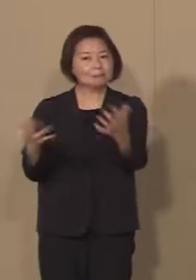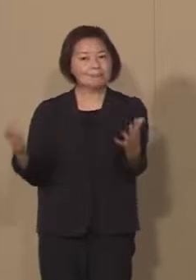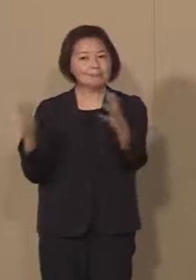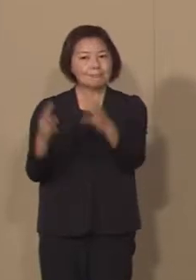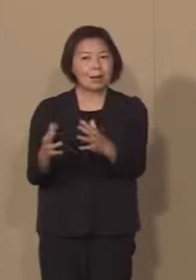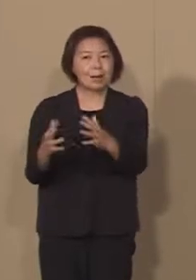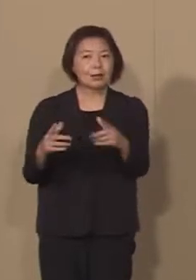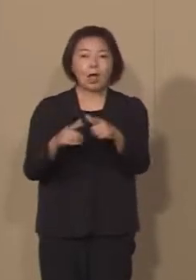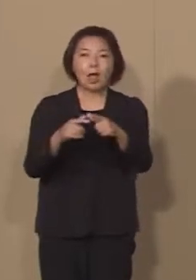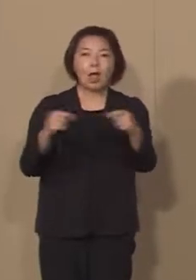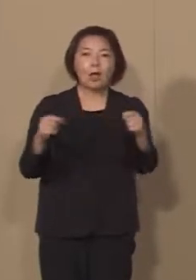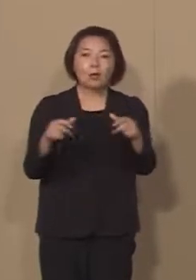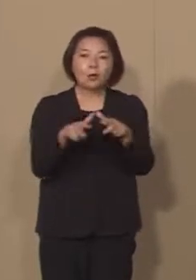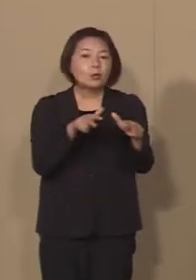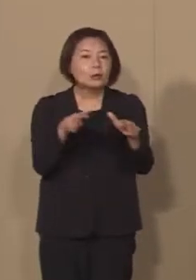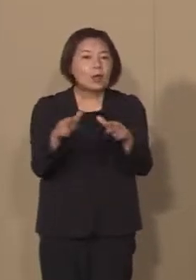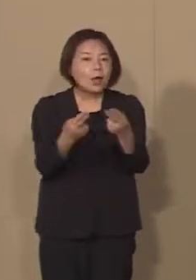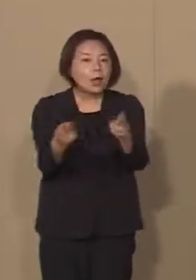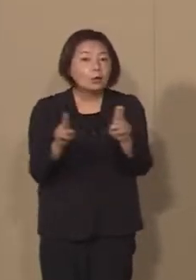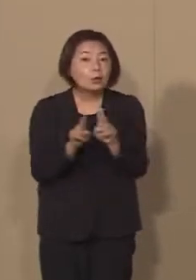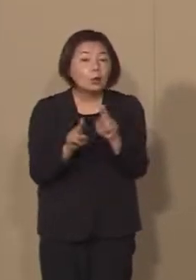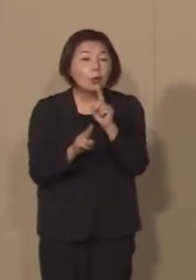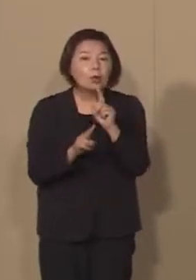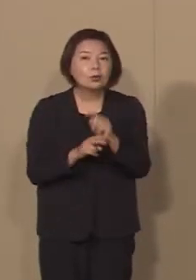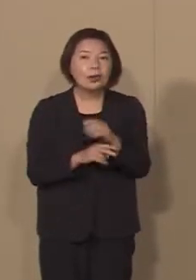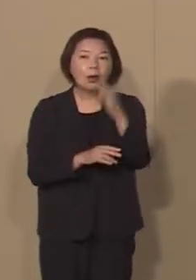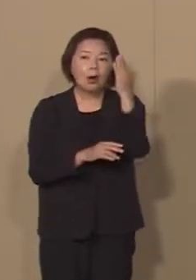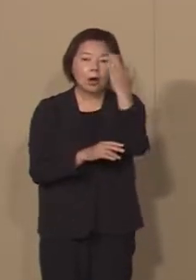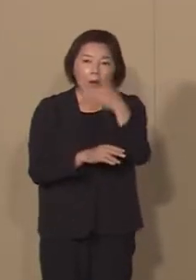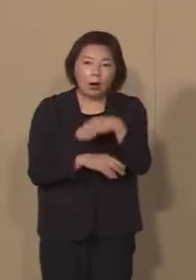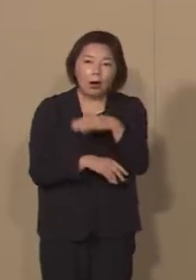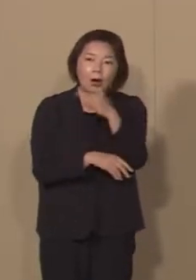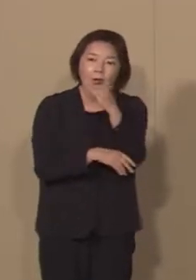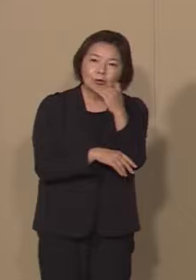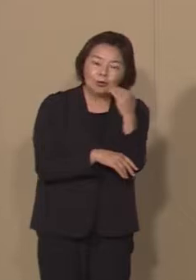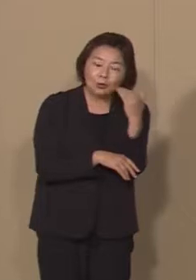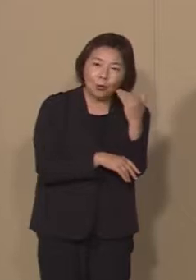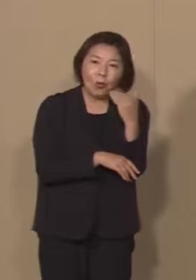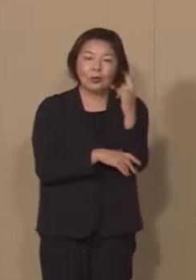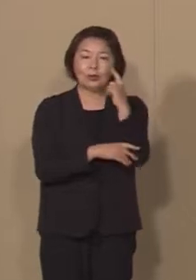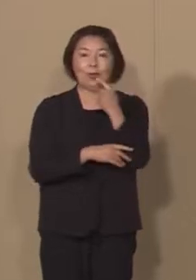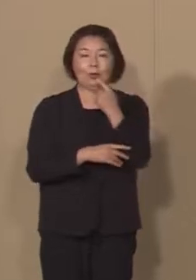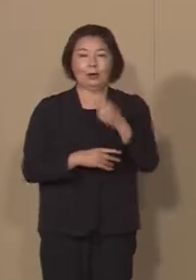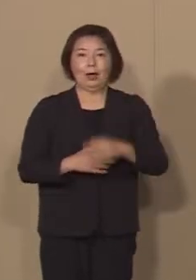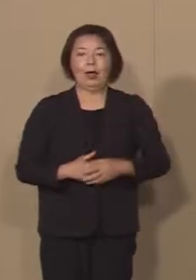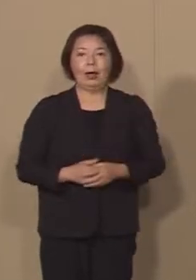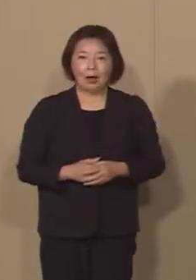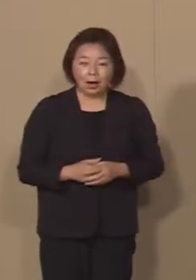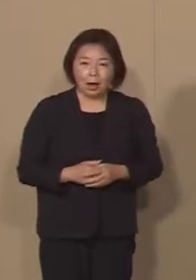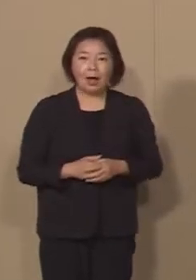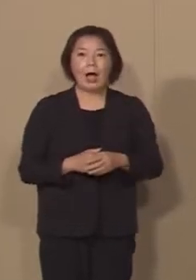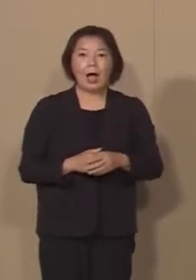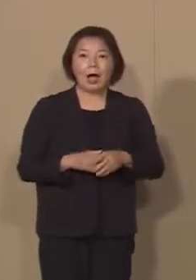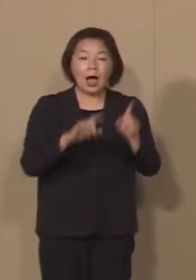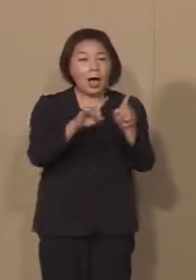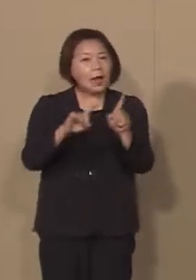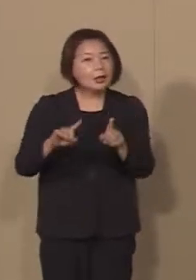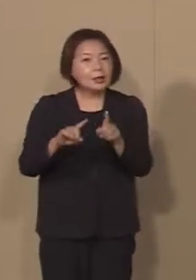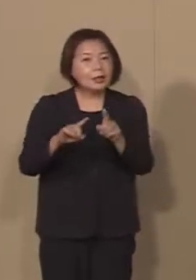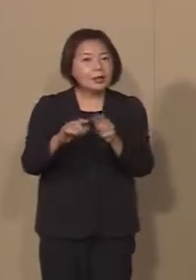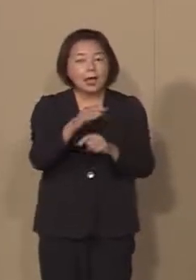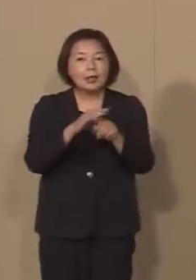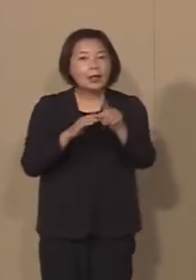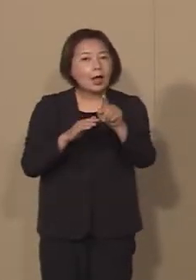て国政制度で僕の選挙でたじゃないですなすごい保険の掛け方してんだとかで8比例でも奪われる